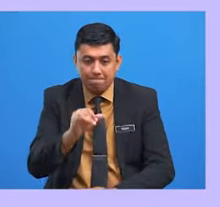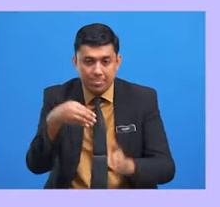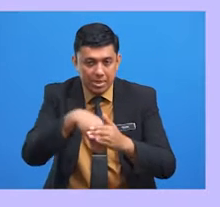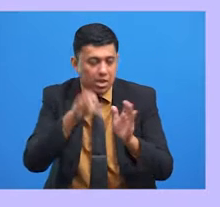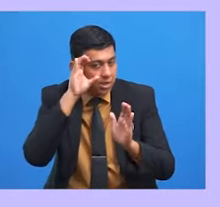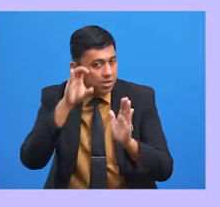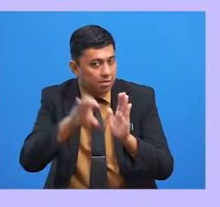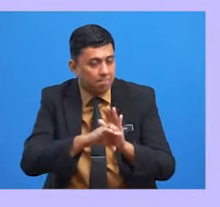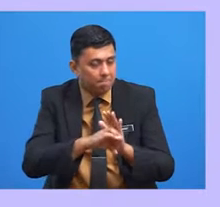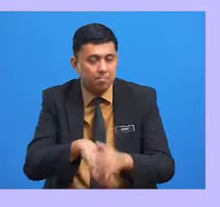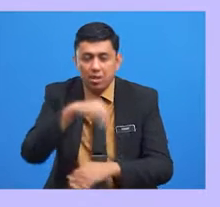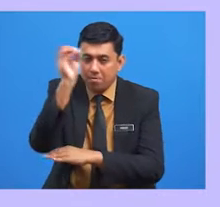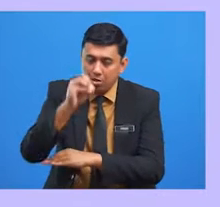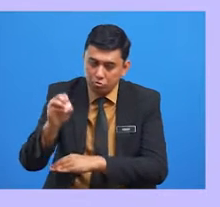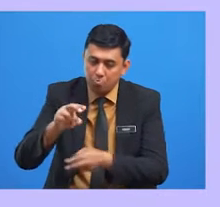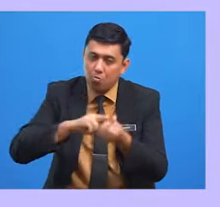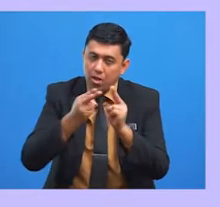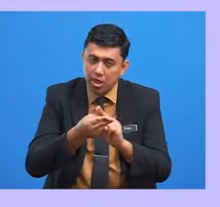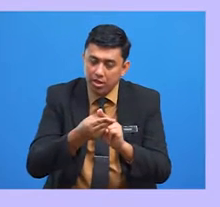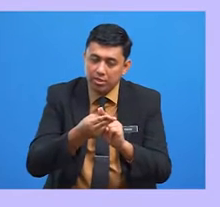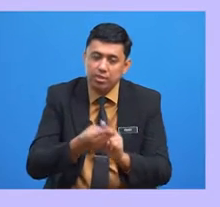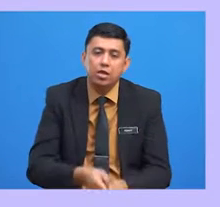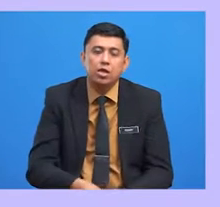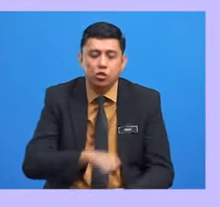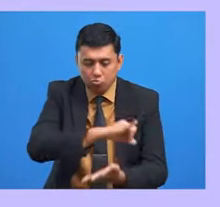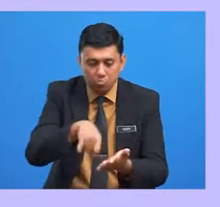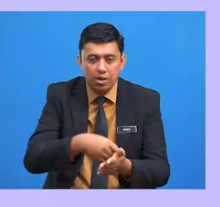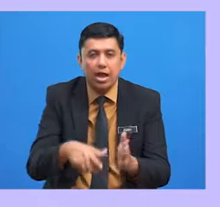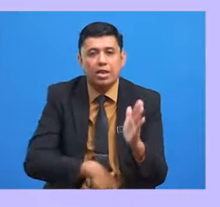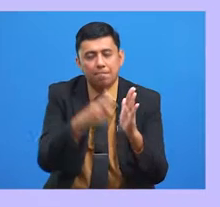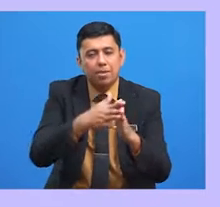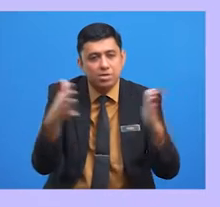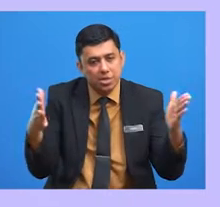perubahan kuantiti lebih besar daripada peratus perubahan harga.